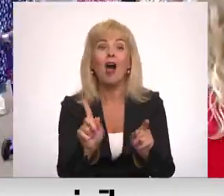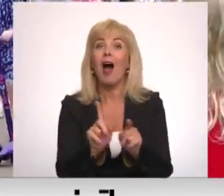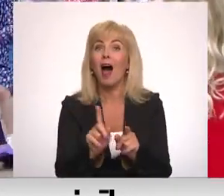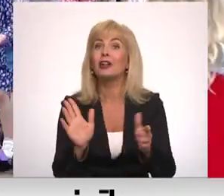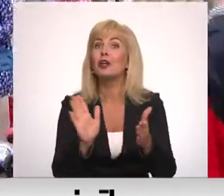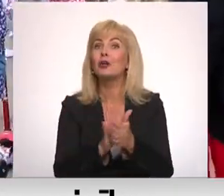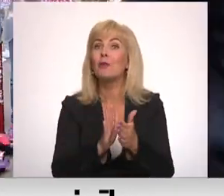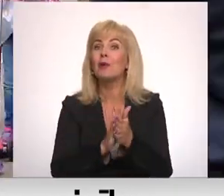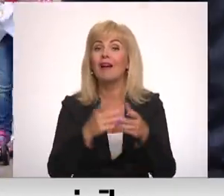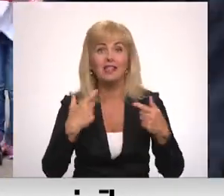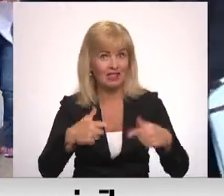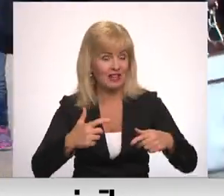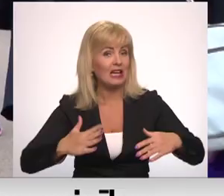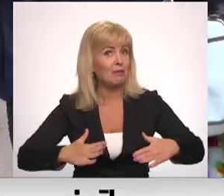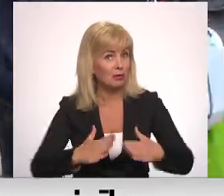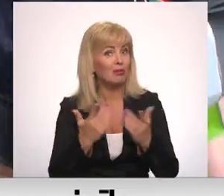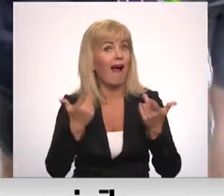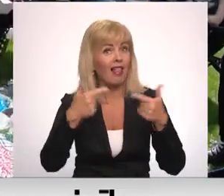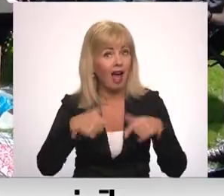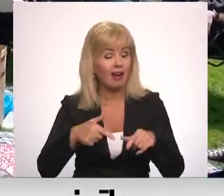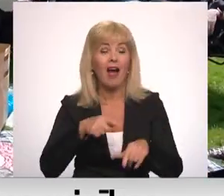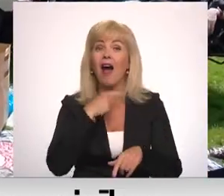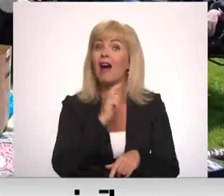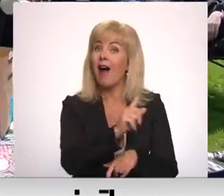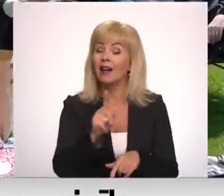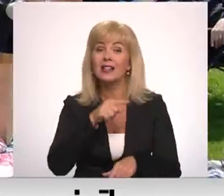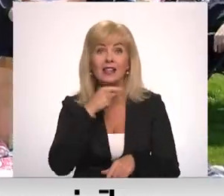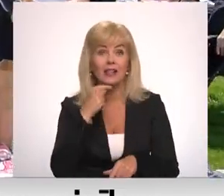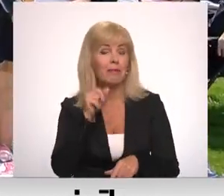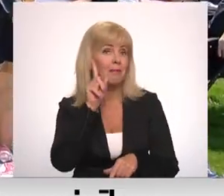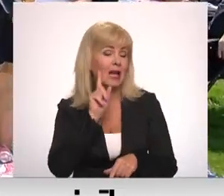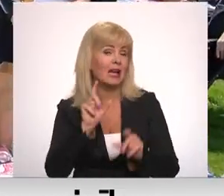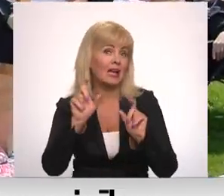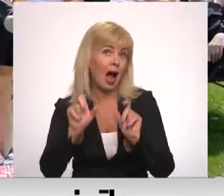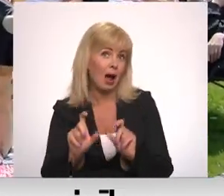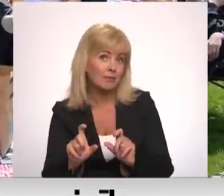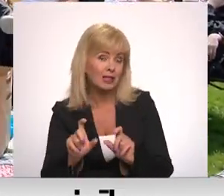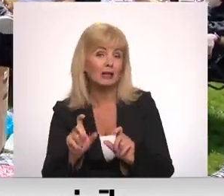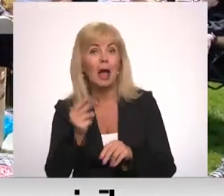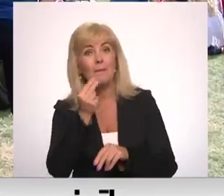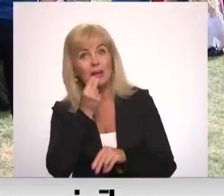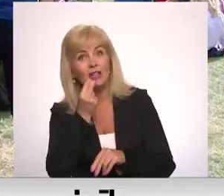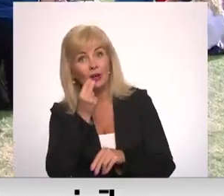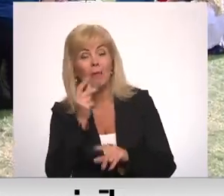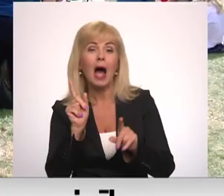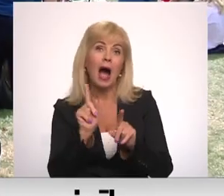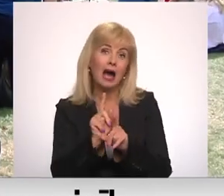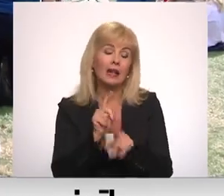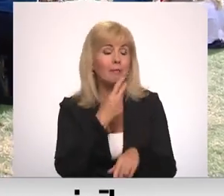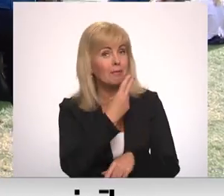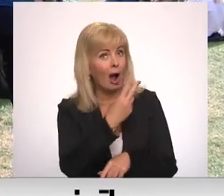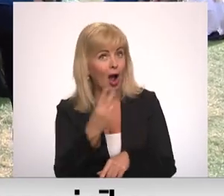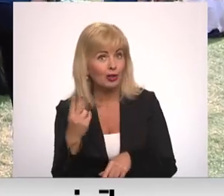jubilejas svinību laikā. Visi, kas vēlas, var iekārtoties zālājā uz pikniku un pie reizes